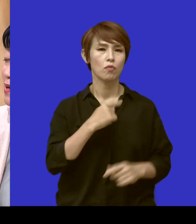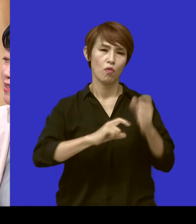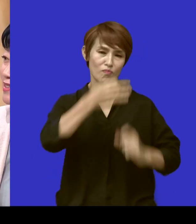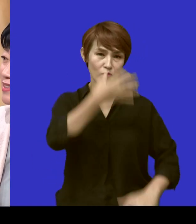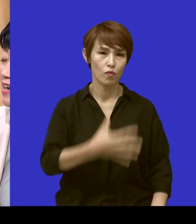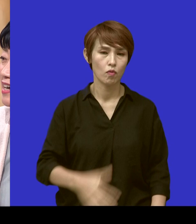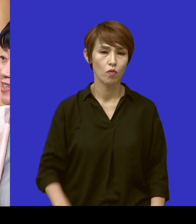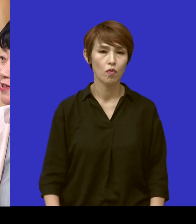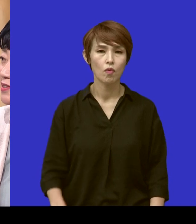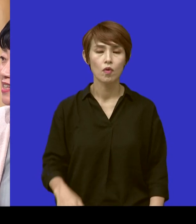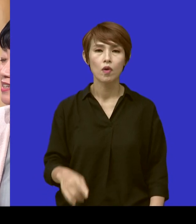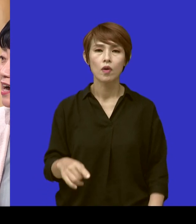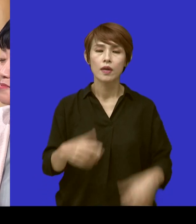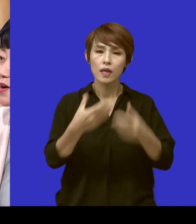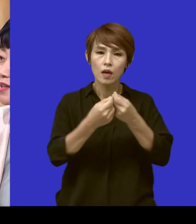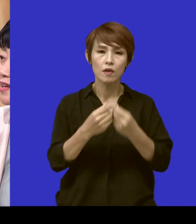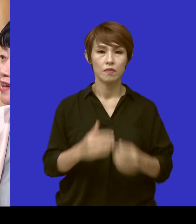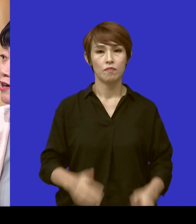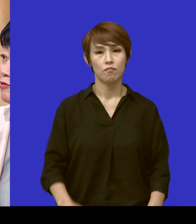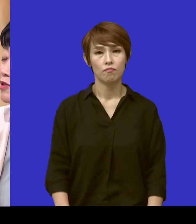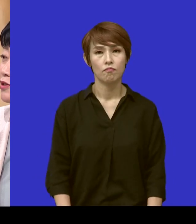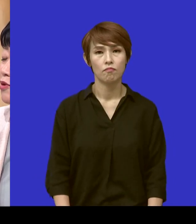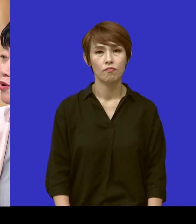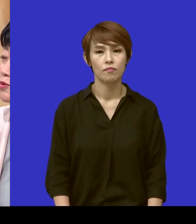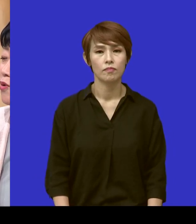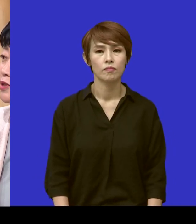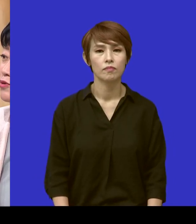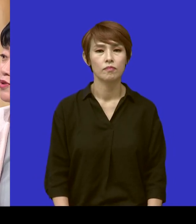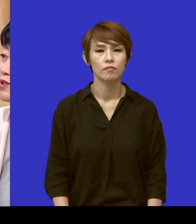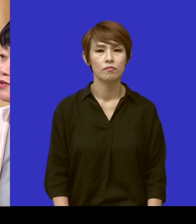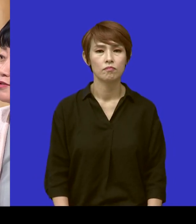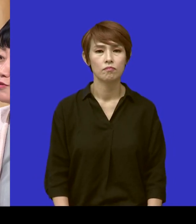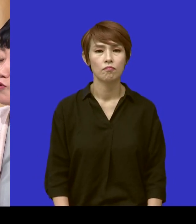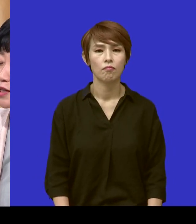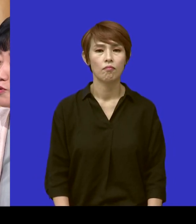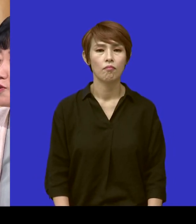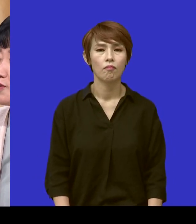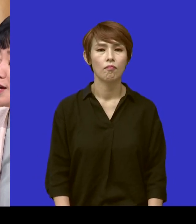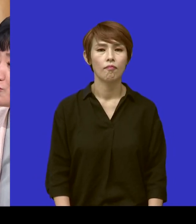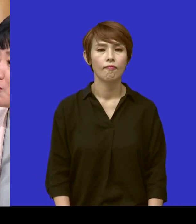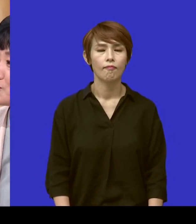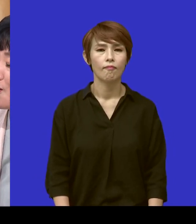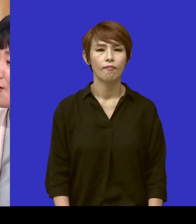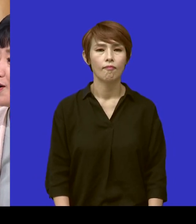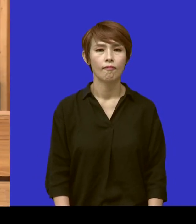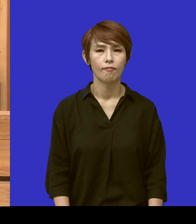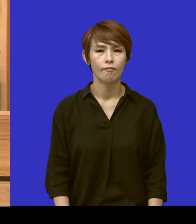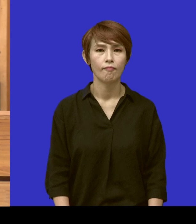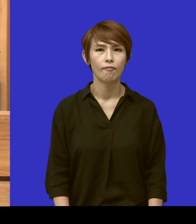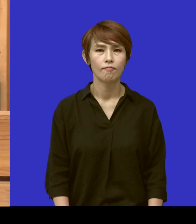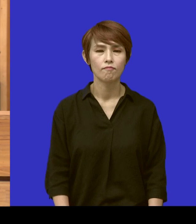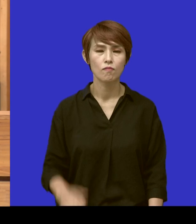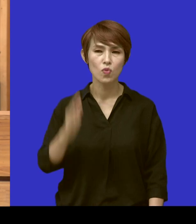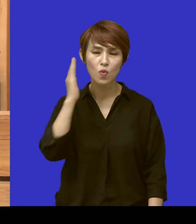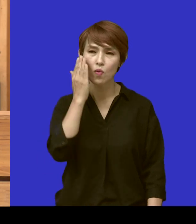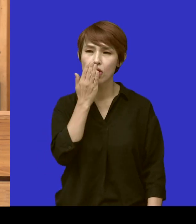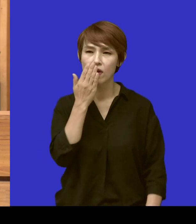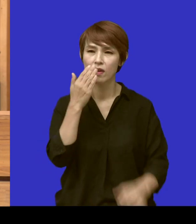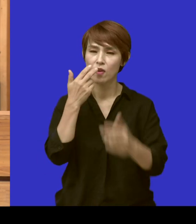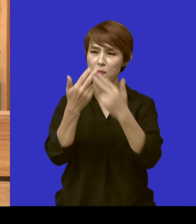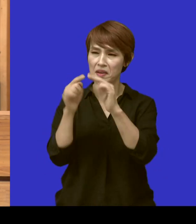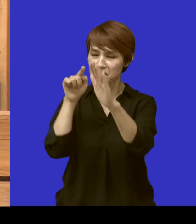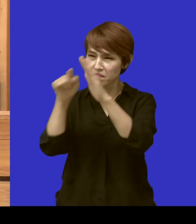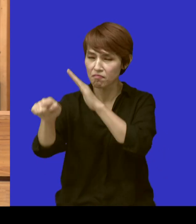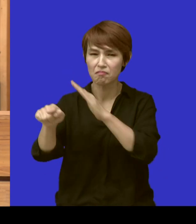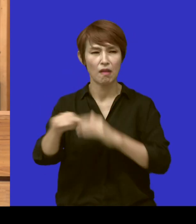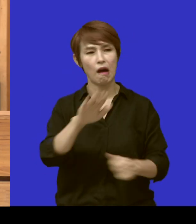시각장애인 협회나 이런 데를 가면 우리는 너를 도와줄 수 있는 수화 통역을 할 수 없어. 청각장애인 협회 가면 우리는